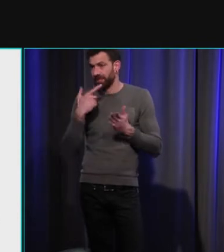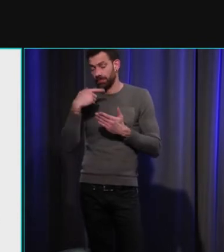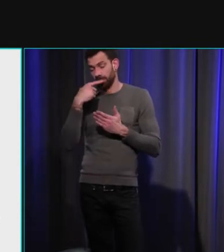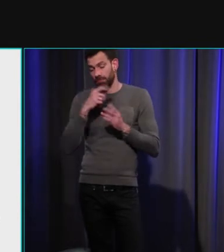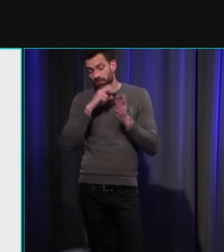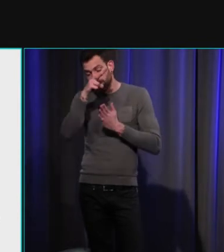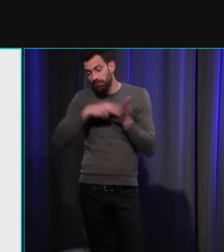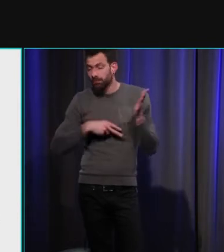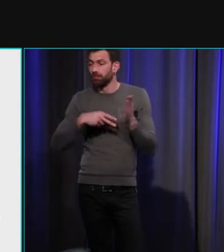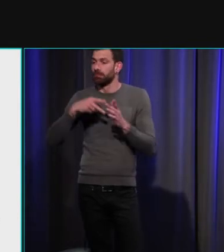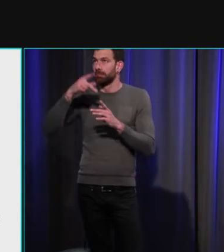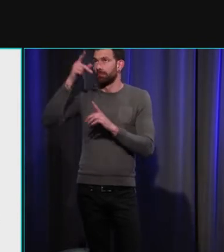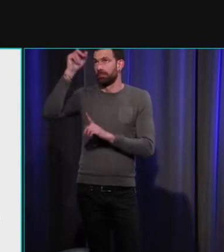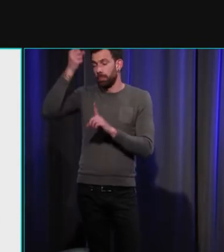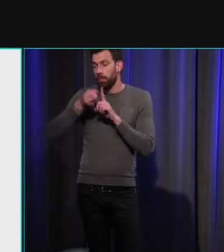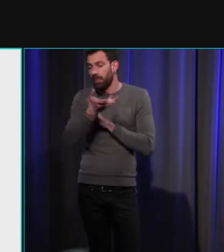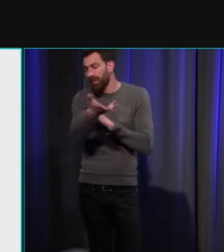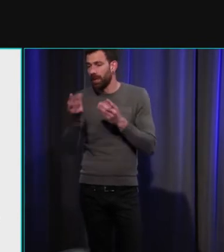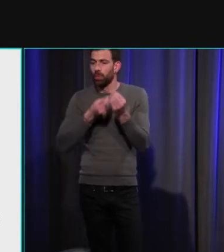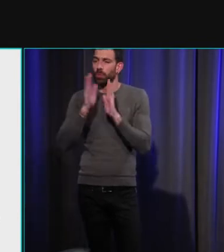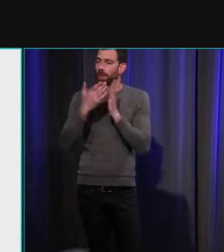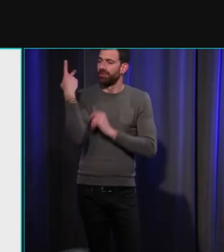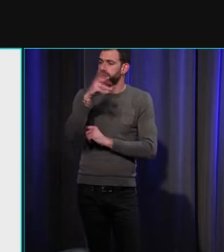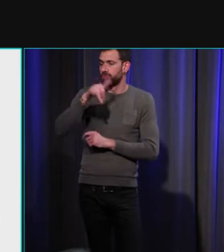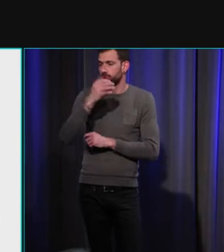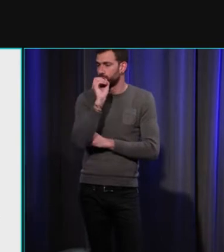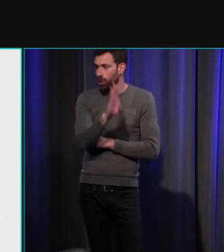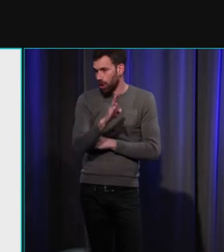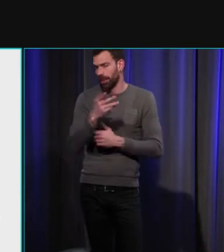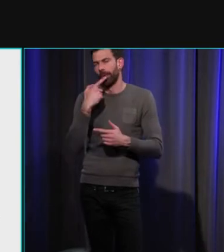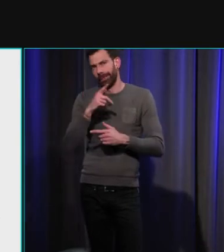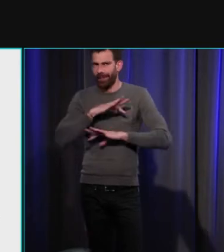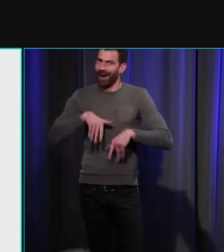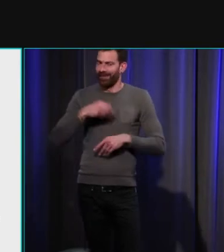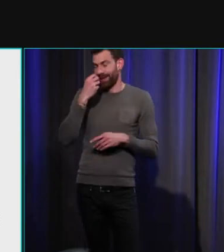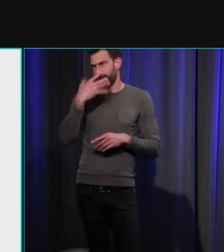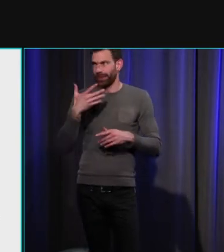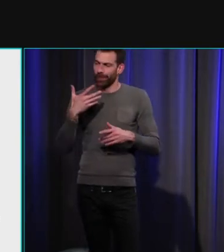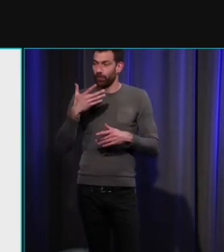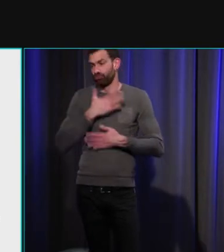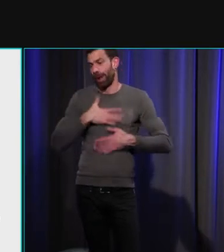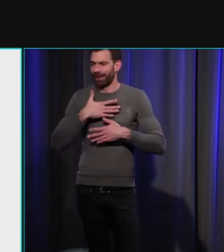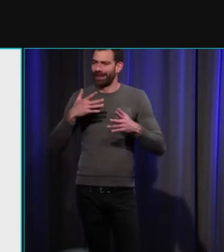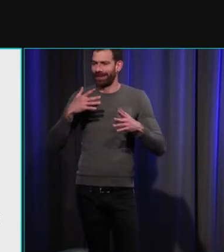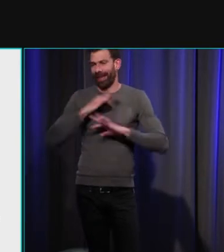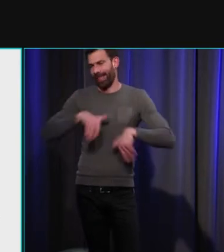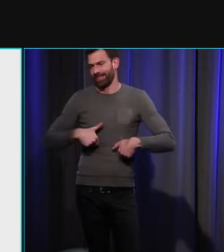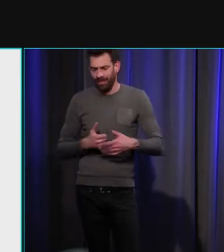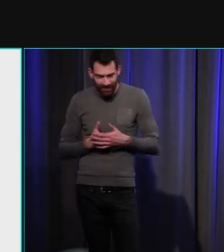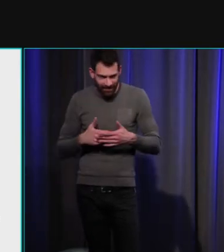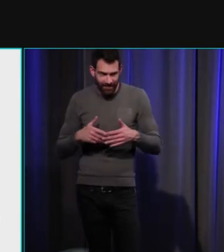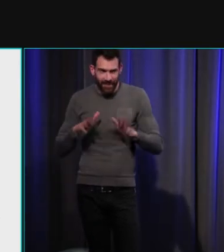ou à lire le livre de job cet ebook job ça finit bien il ya un rapide mais en principe